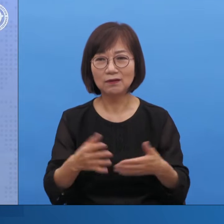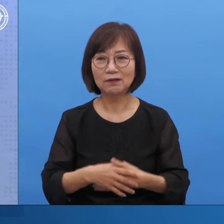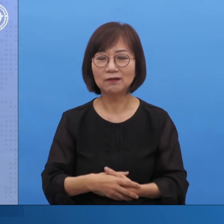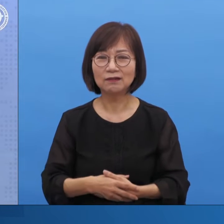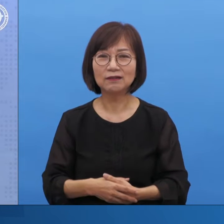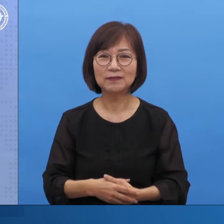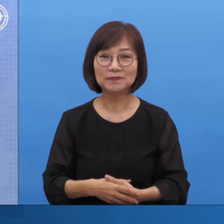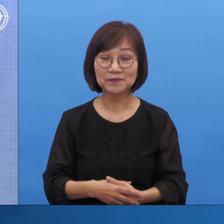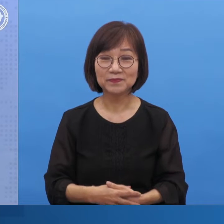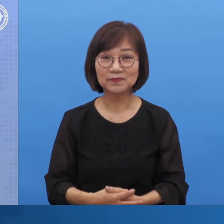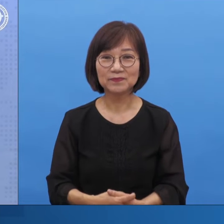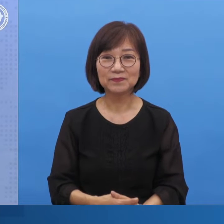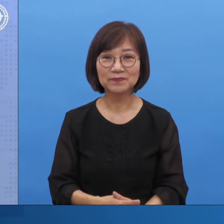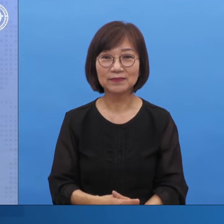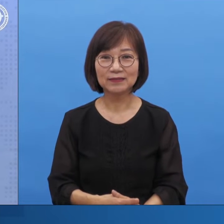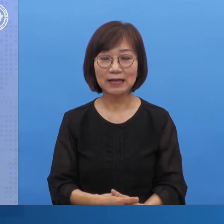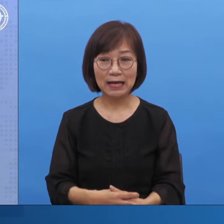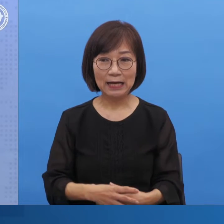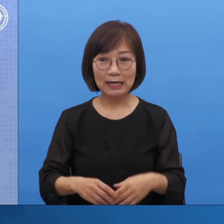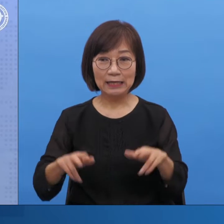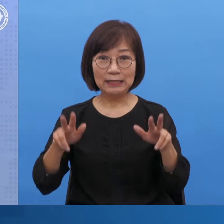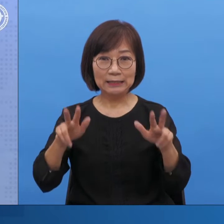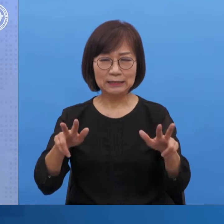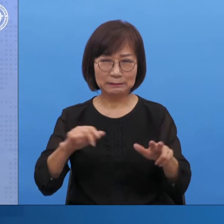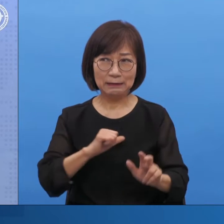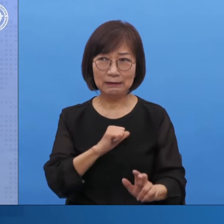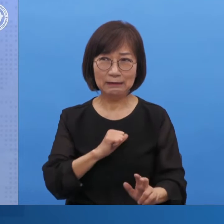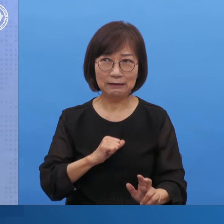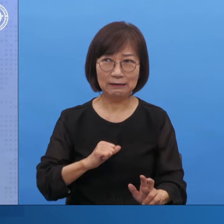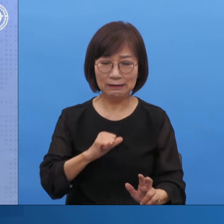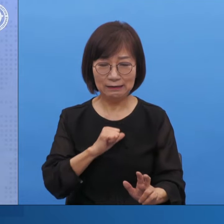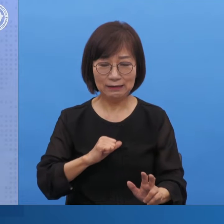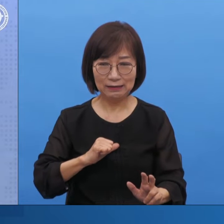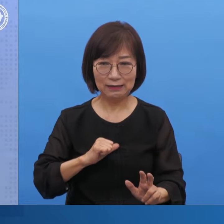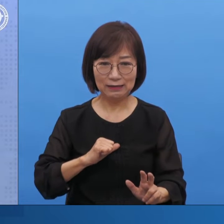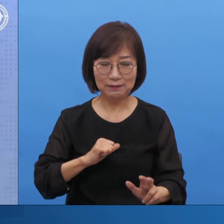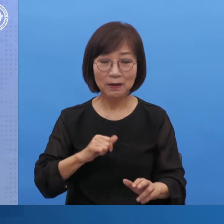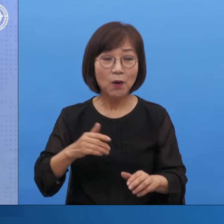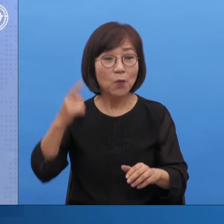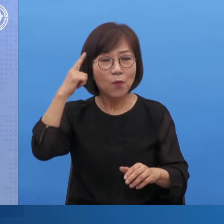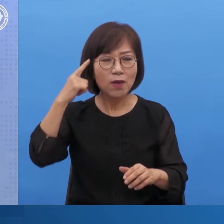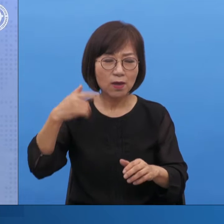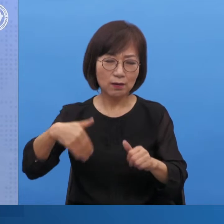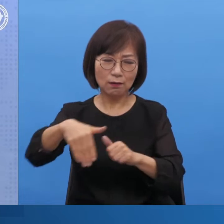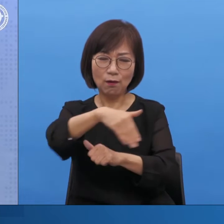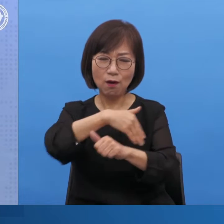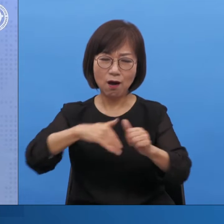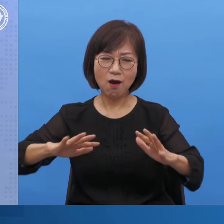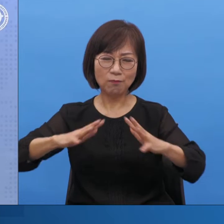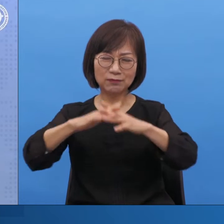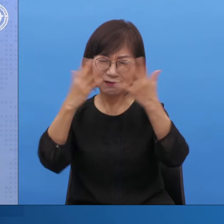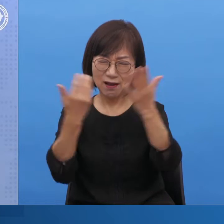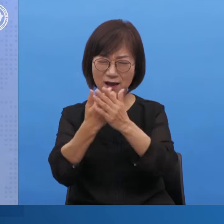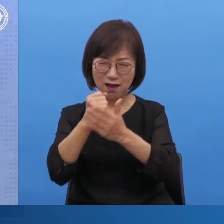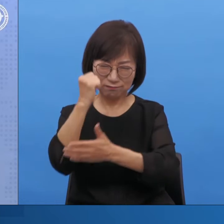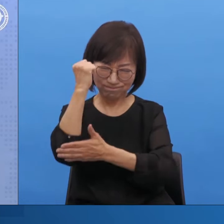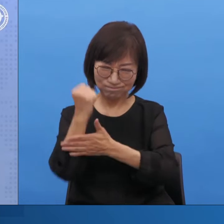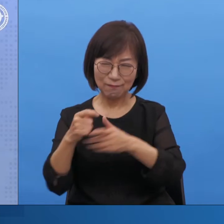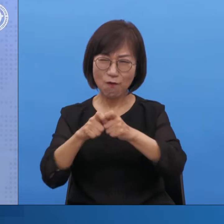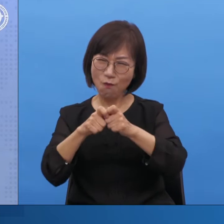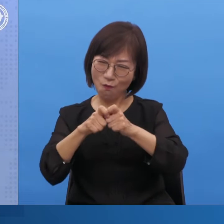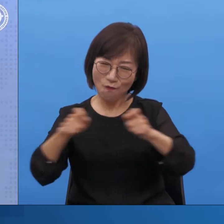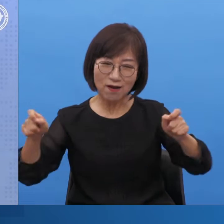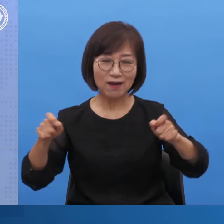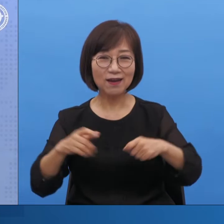it. 지금 사실 우리가 겨우 버티고 있거든요. 오래됐어요, 지금. And it's been a very long time, and it's just kind of lingering on. 그러니까 앞에